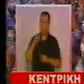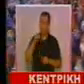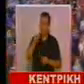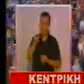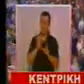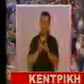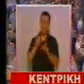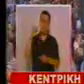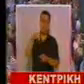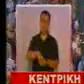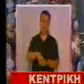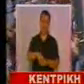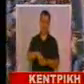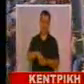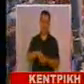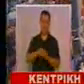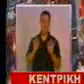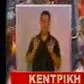τέτοιο.